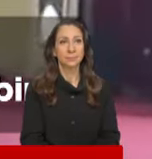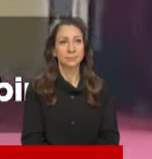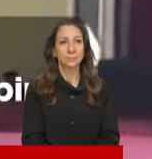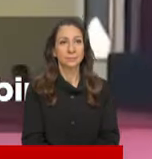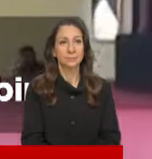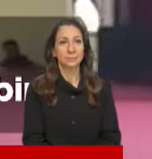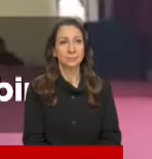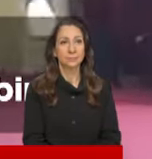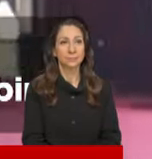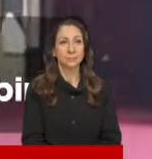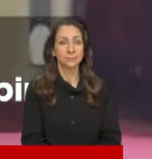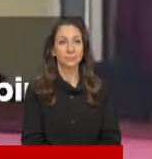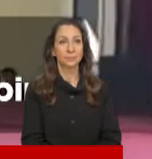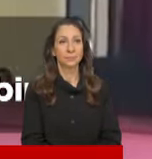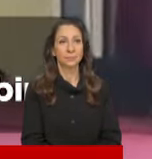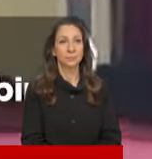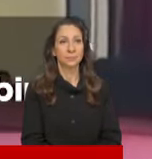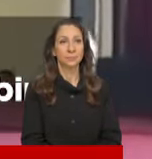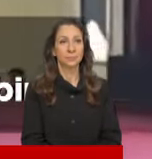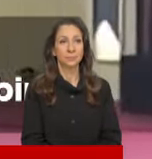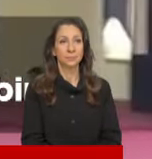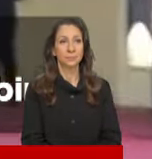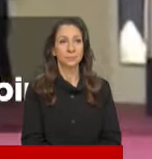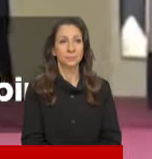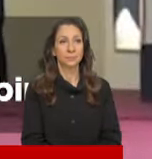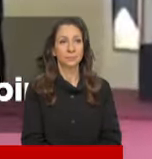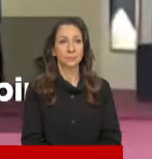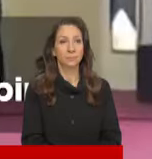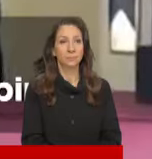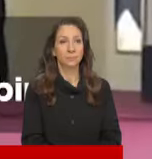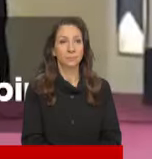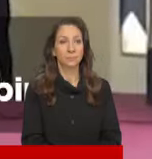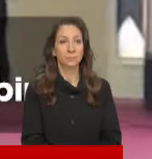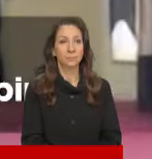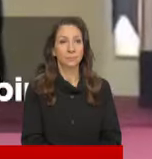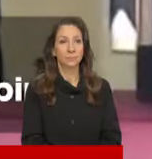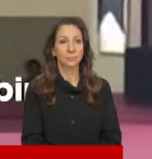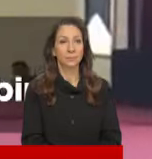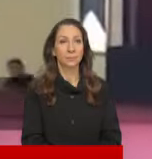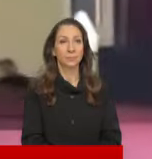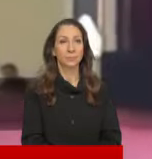bizle beraber bu kadar ilişkimize rağmen arkamızdan i çevirenlerle